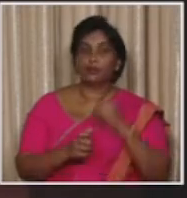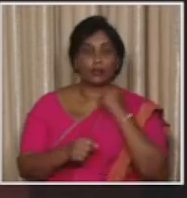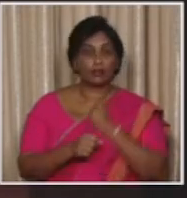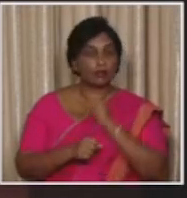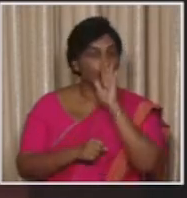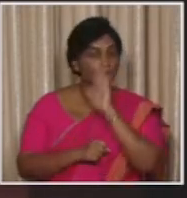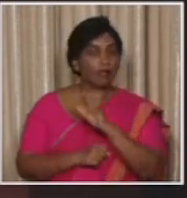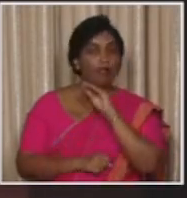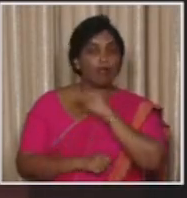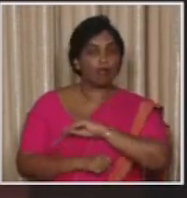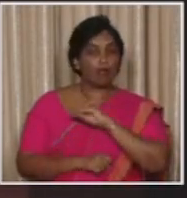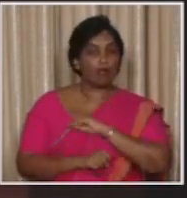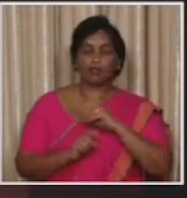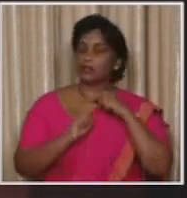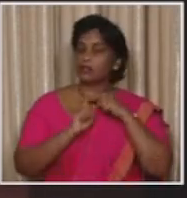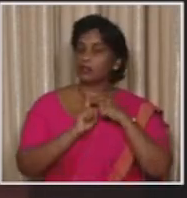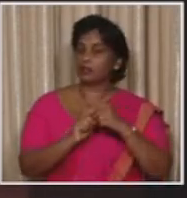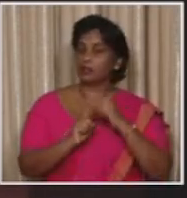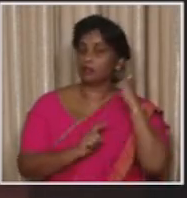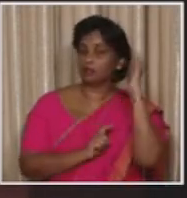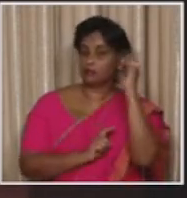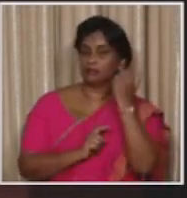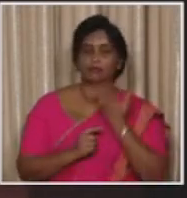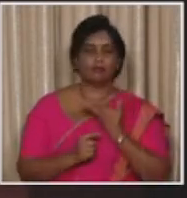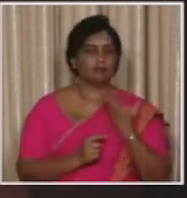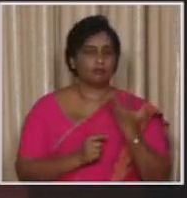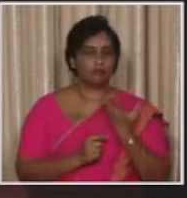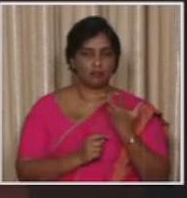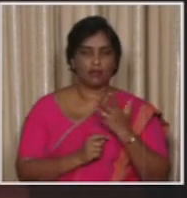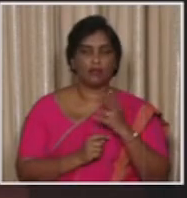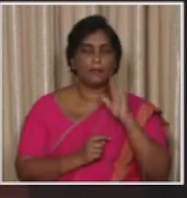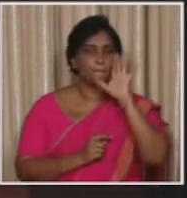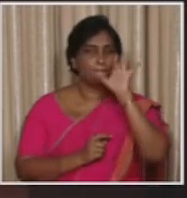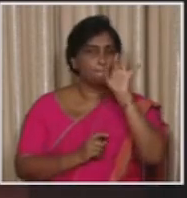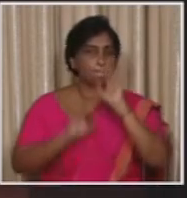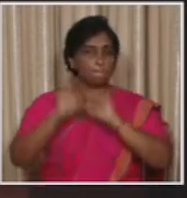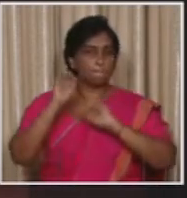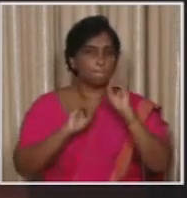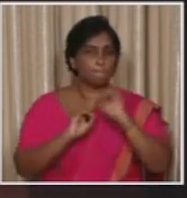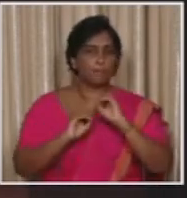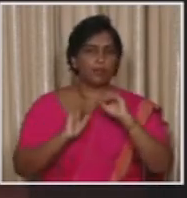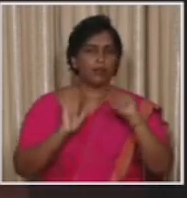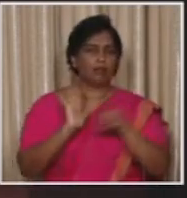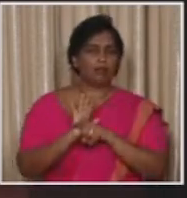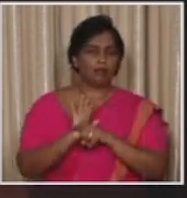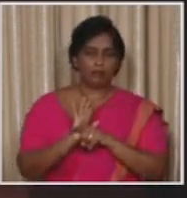රජයට ආදායම් ඉලක්කය සම්පූර්ණ කරගන්නට බැරි වුණා. 15%කින් හිඟයක් වුණා.